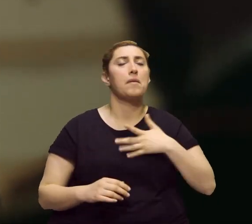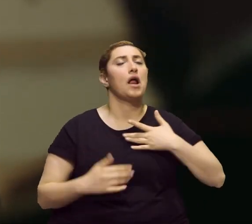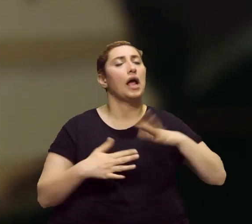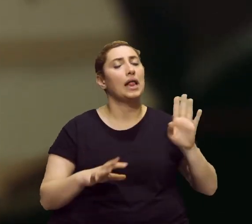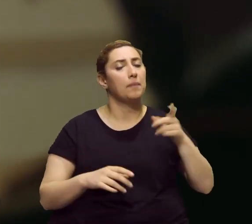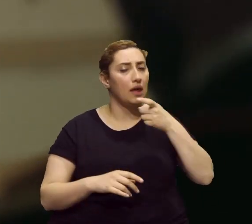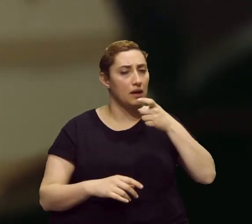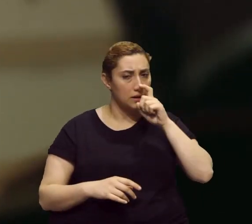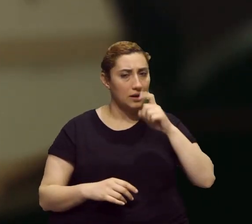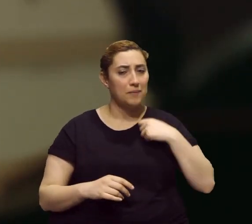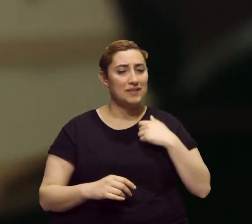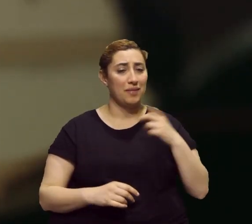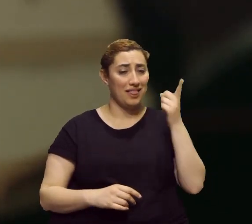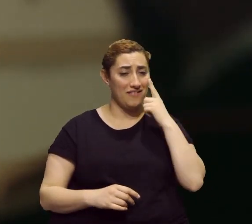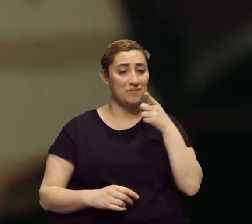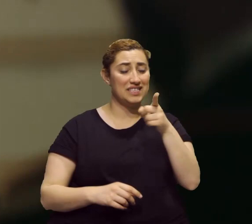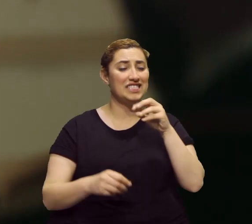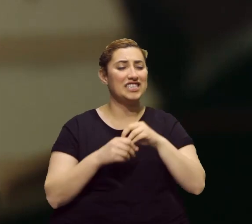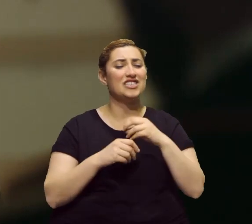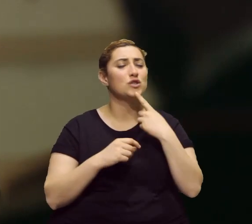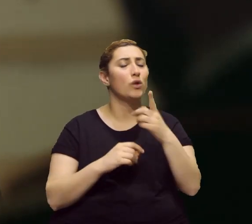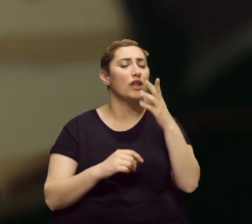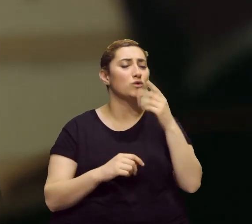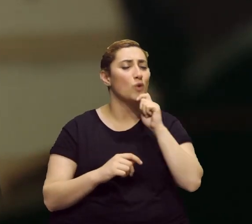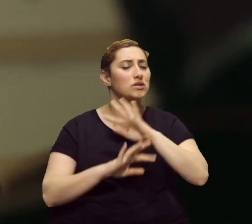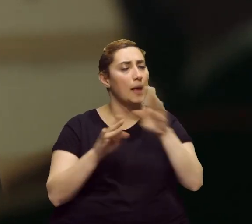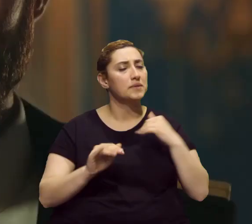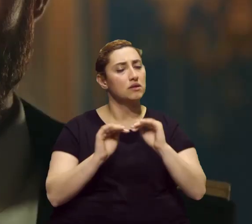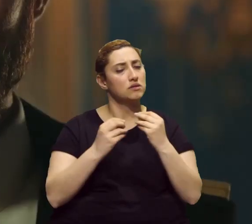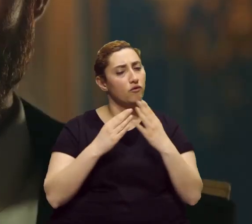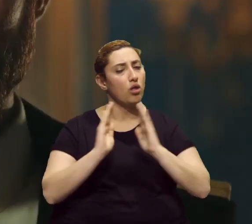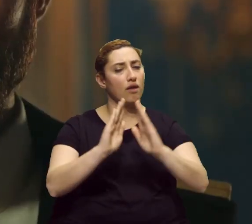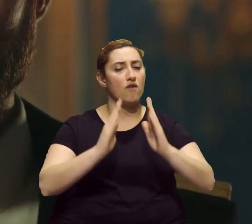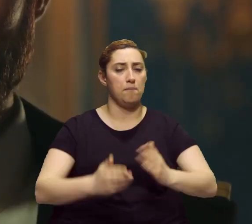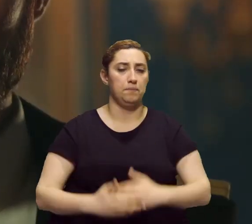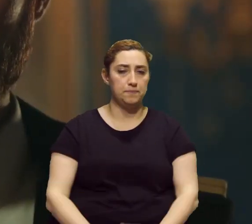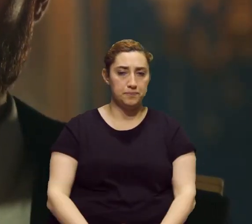majesteleri. Hükümetim size karşı verdiğim bütün sözlerin arkasındadır.